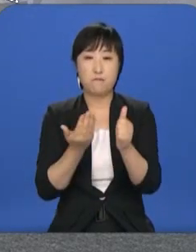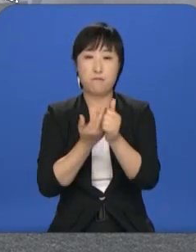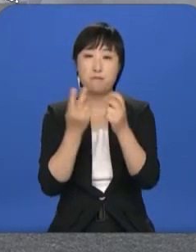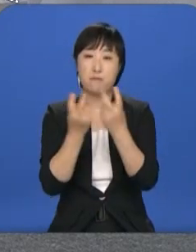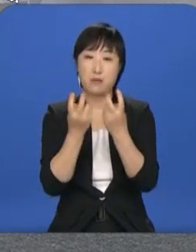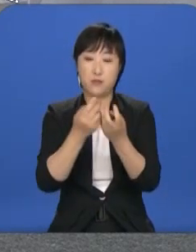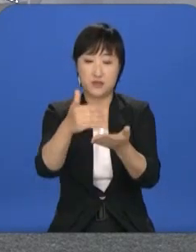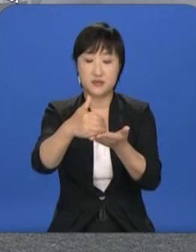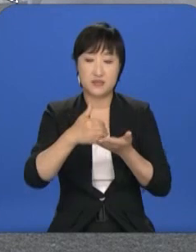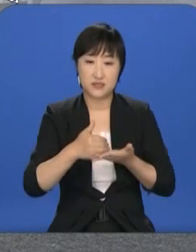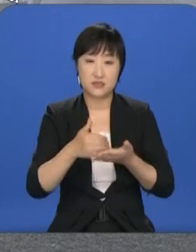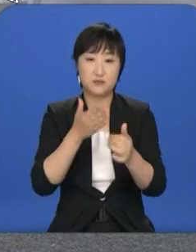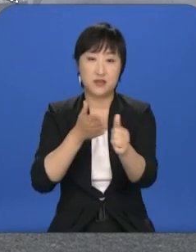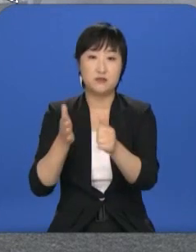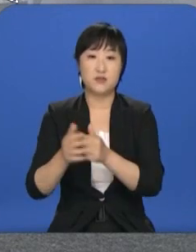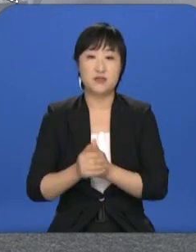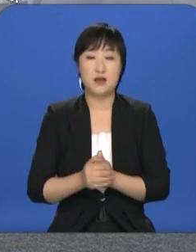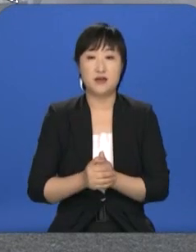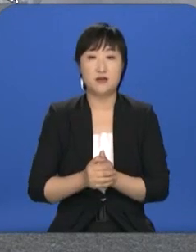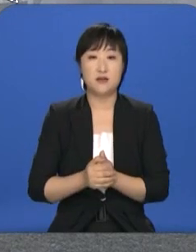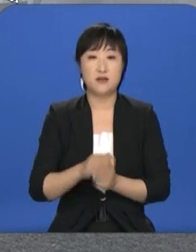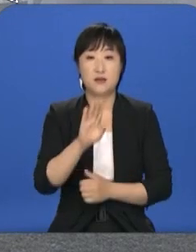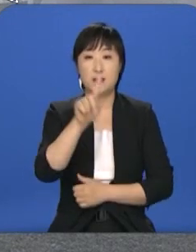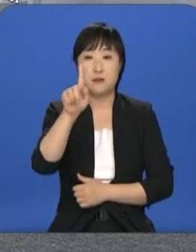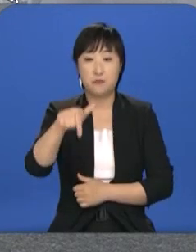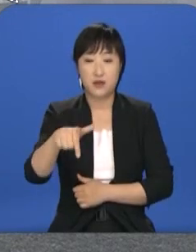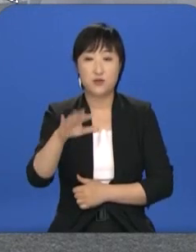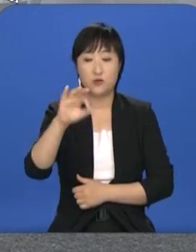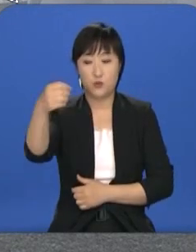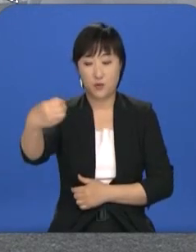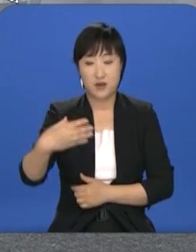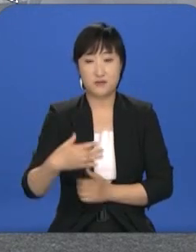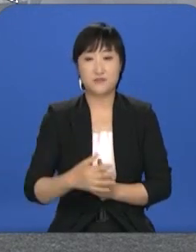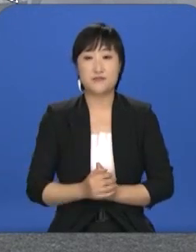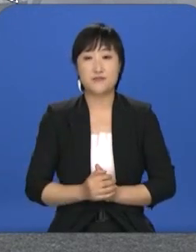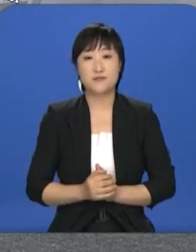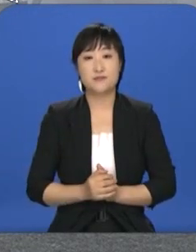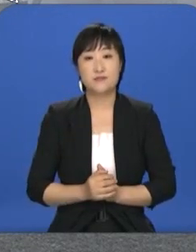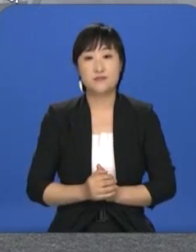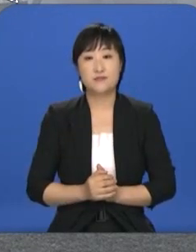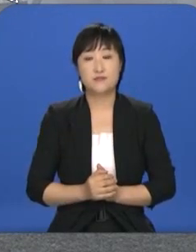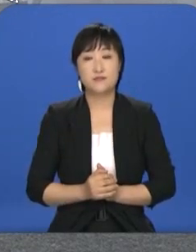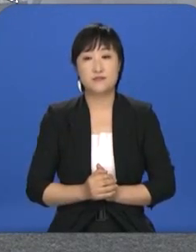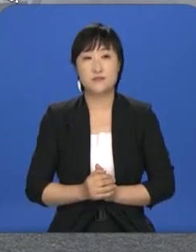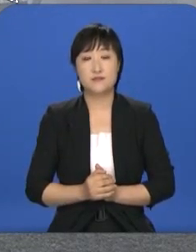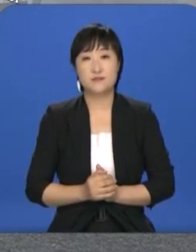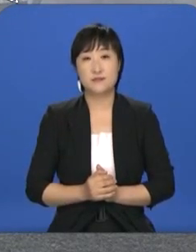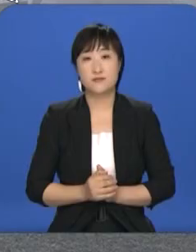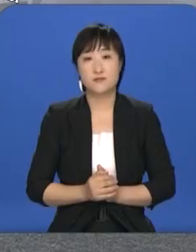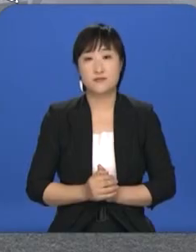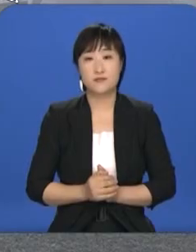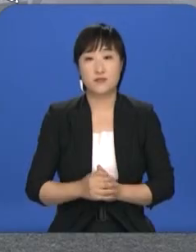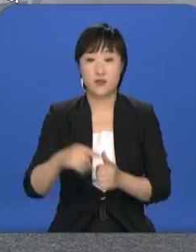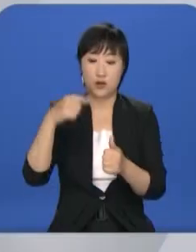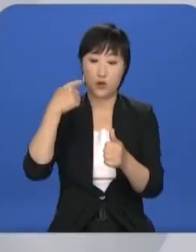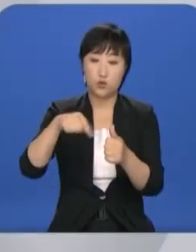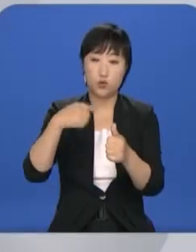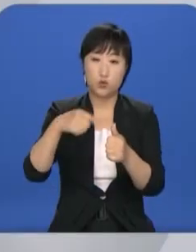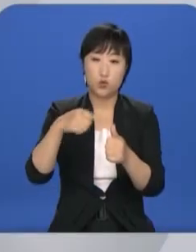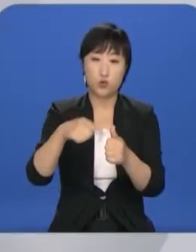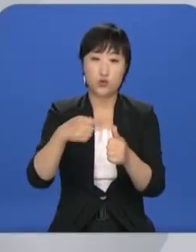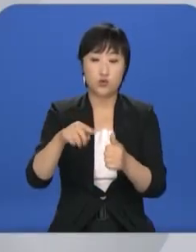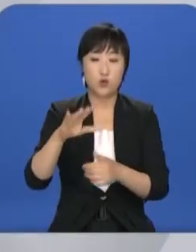위한 방법들을 제시해 주시기 바랍니다. 답변은 박인환 후보부터 시작해 주십시오. 답변 시간은 1분입니다.